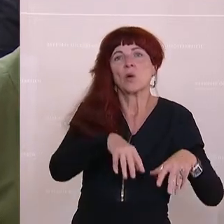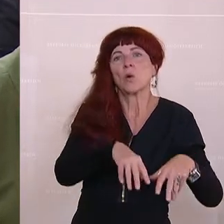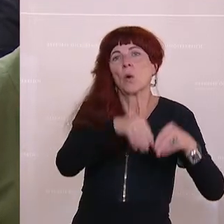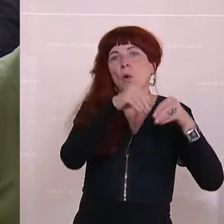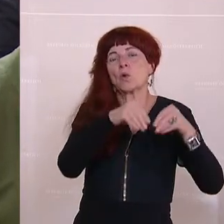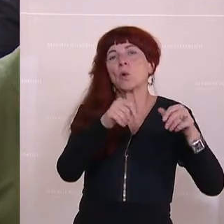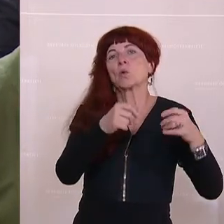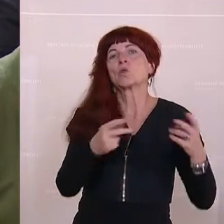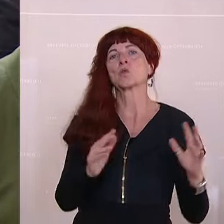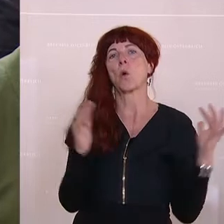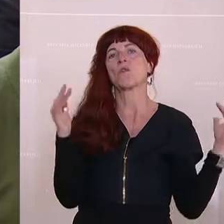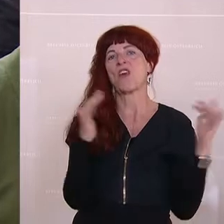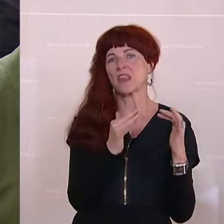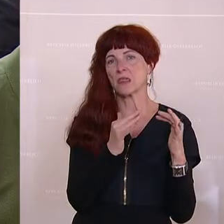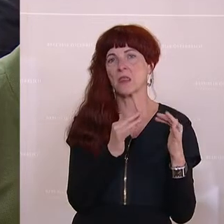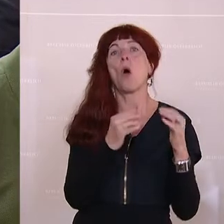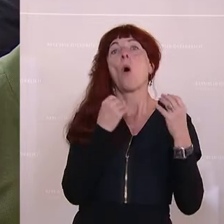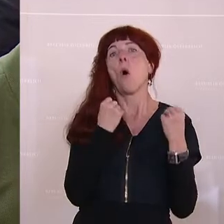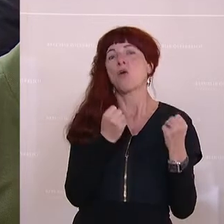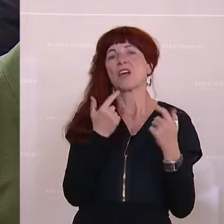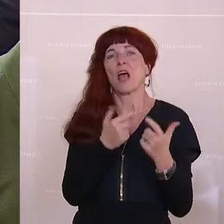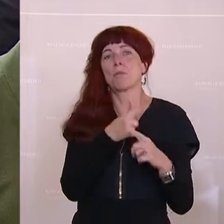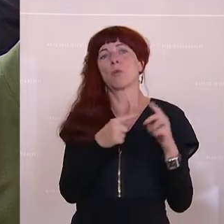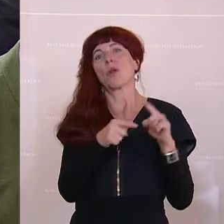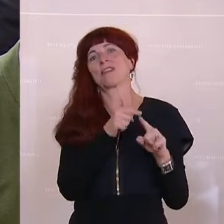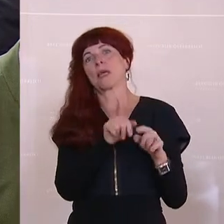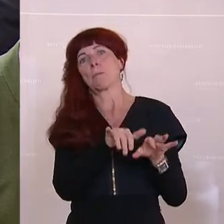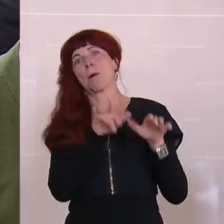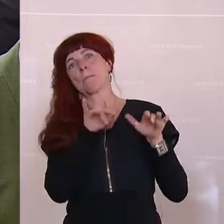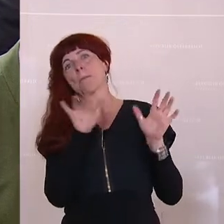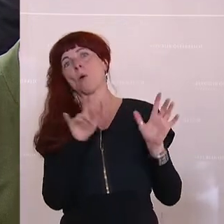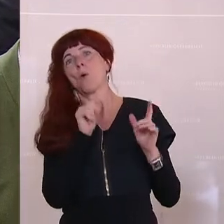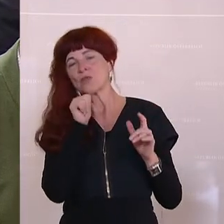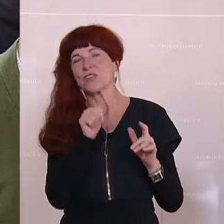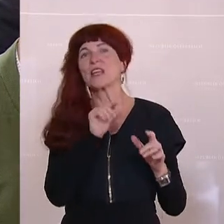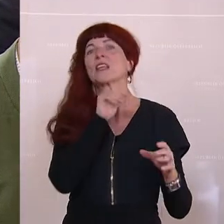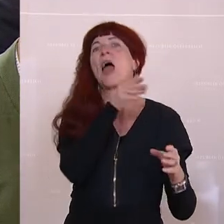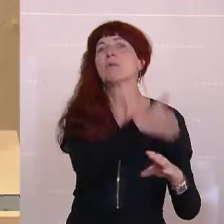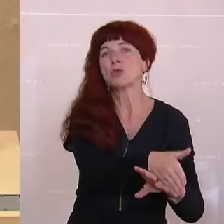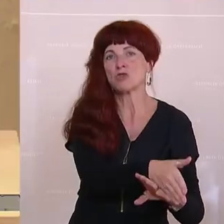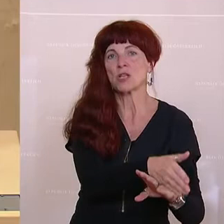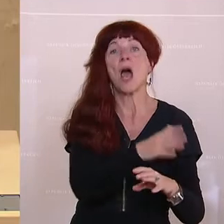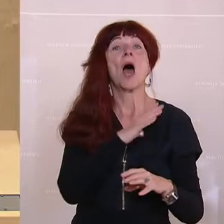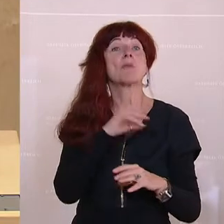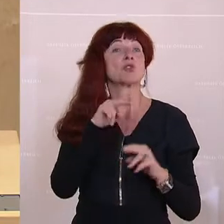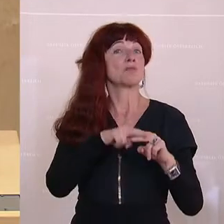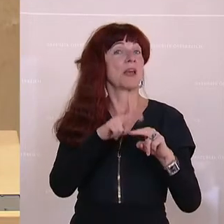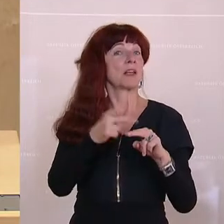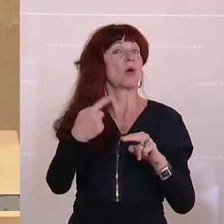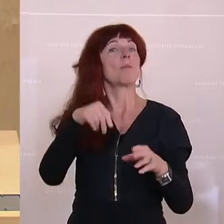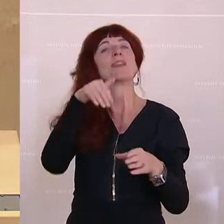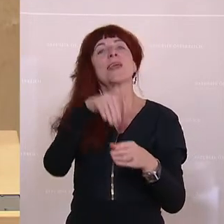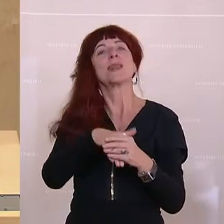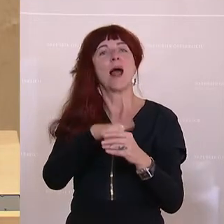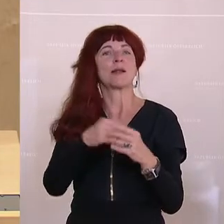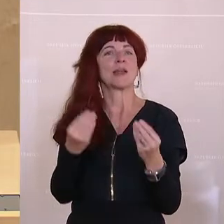sich raushält und da nicht irgendwas noch vorgibt. Und irgendwann wird es irgendwas Inhaltliches geben. Und dann legen Sie uns wieder einen